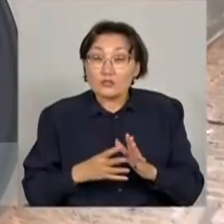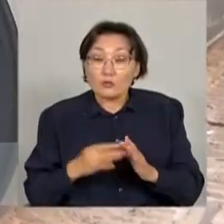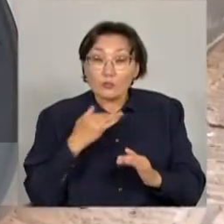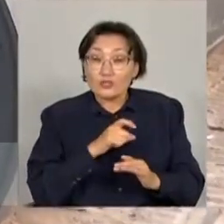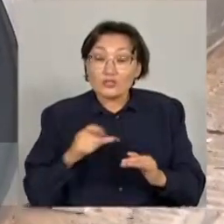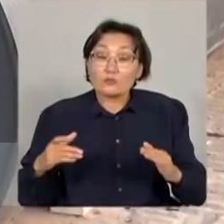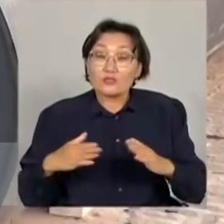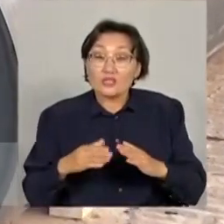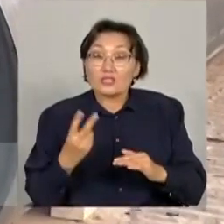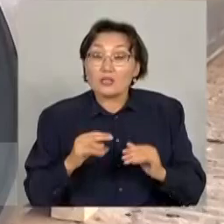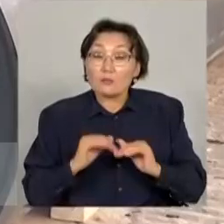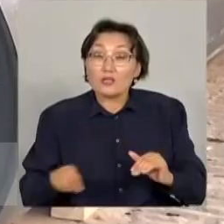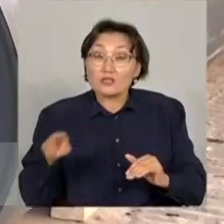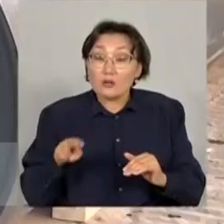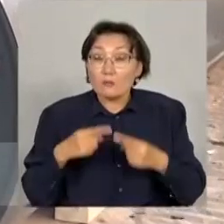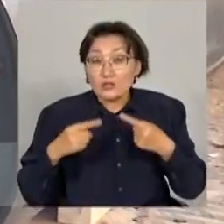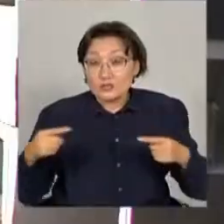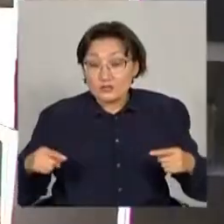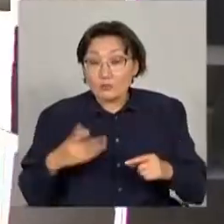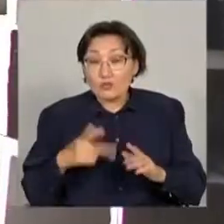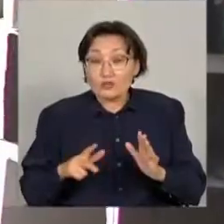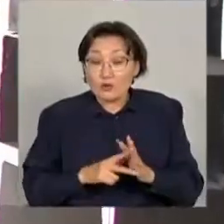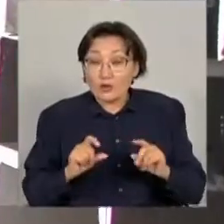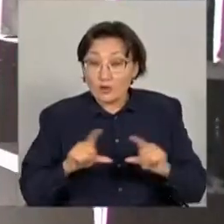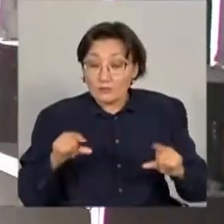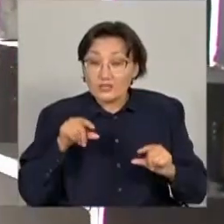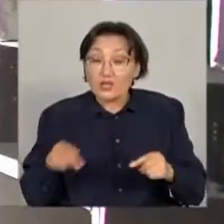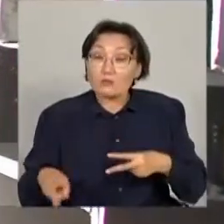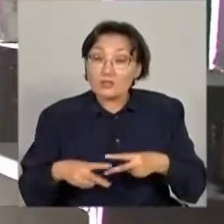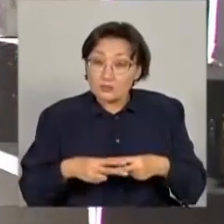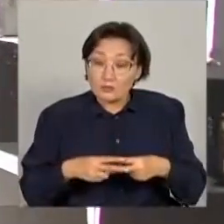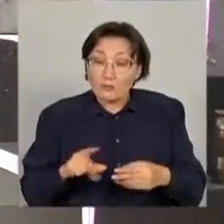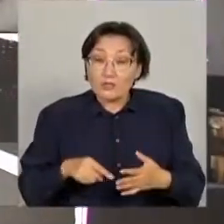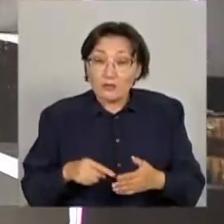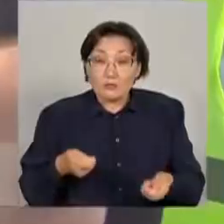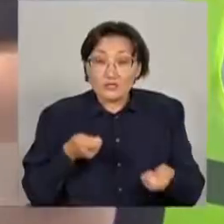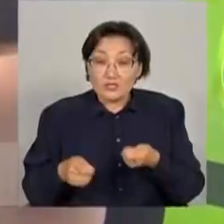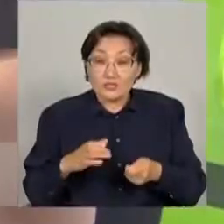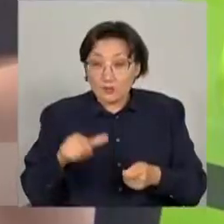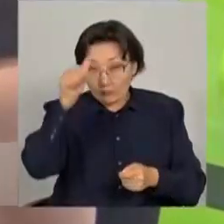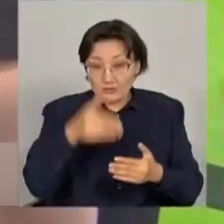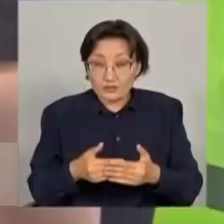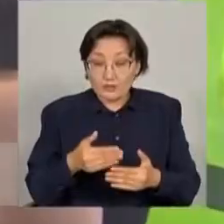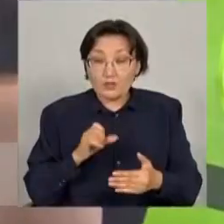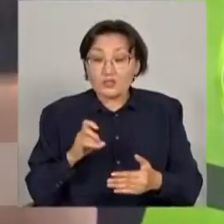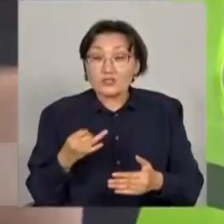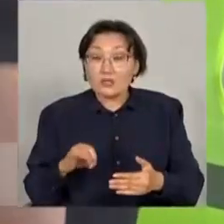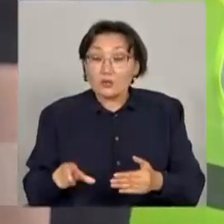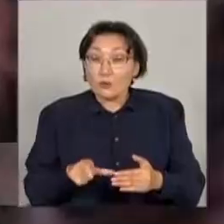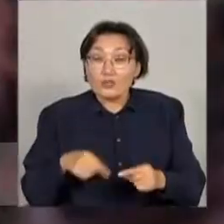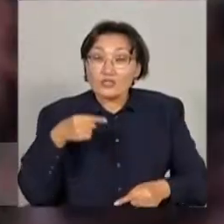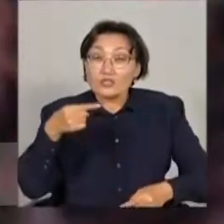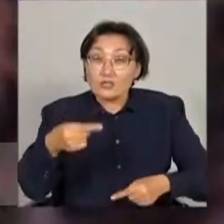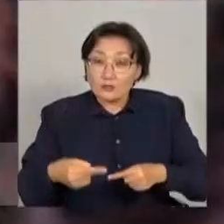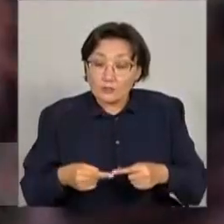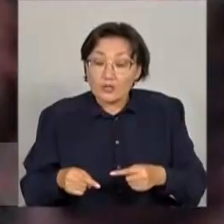пәтерлі тұрғын үй, 2 балабақша және басқа да 39 ғимарат кіреді. Сондай-ақ мегаполис әкімі қыркүйекке дейін Есентай өзені арқылы өтетін көлік